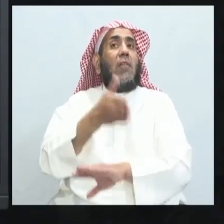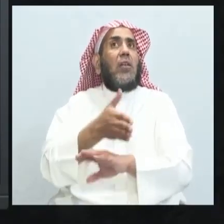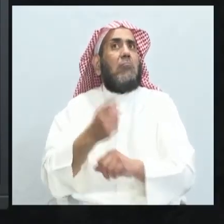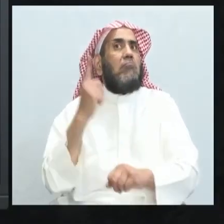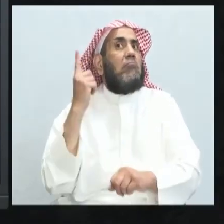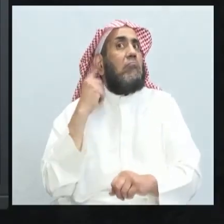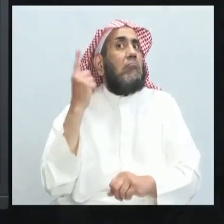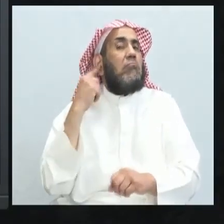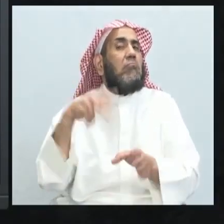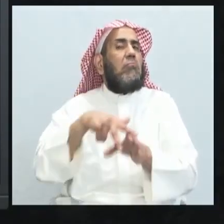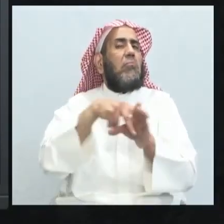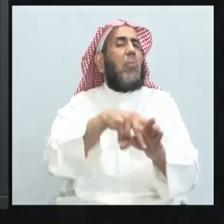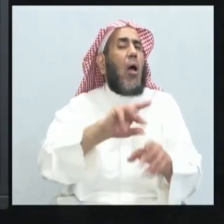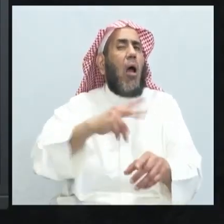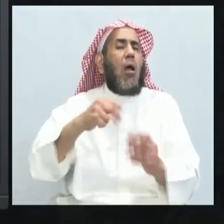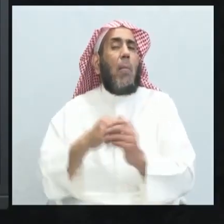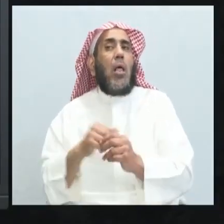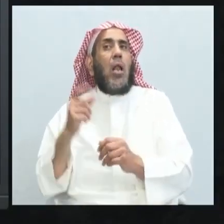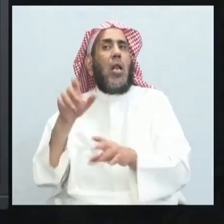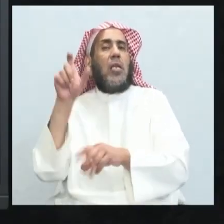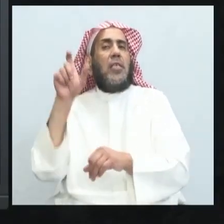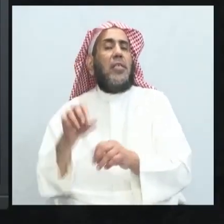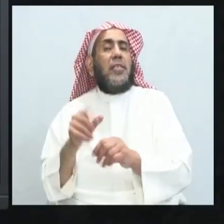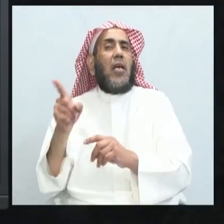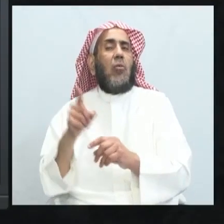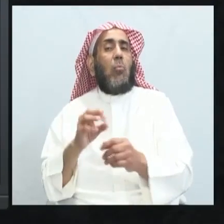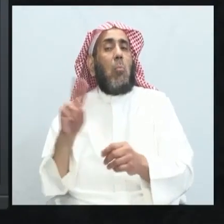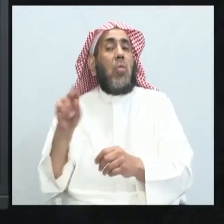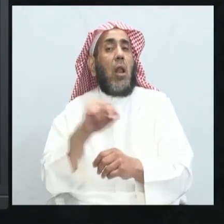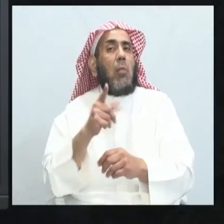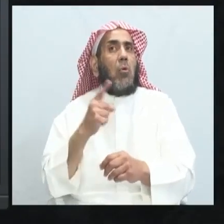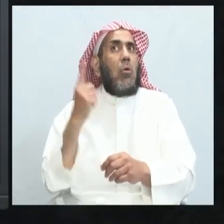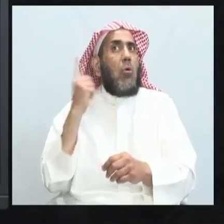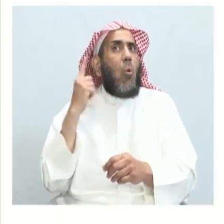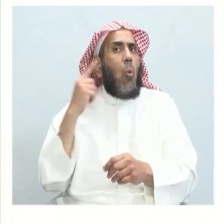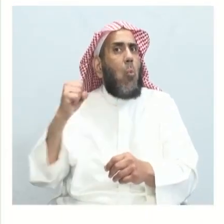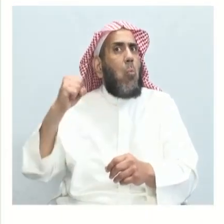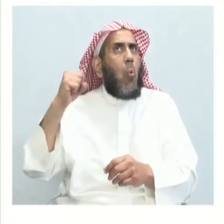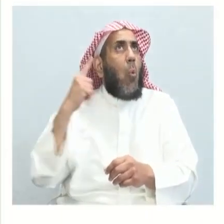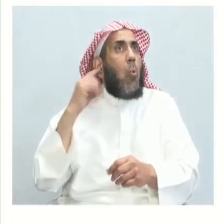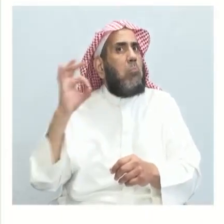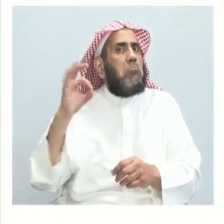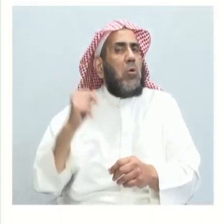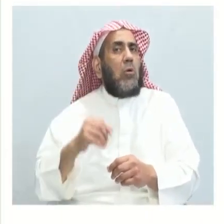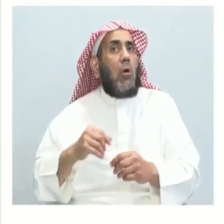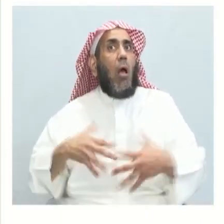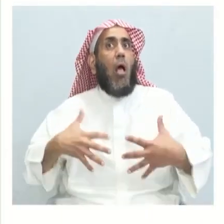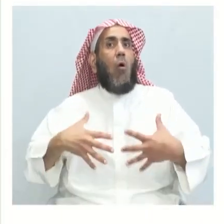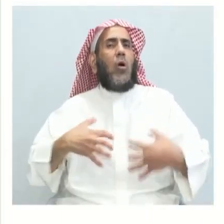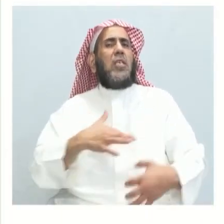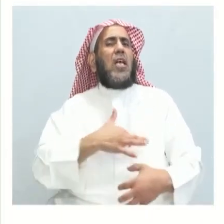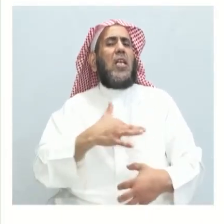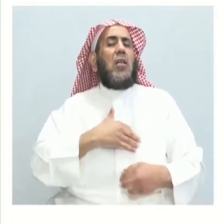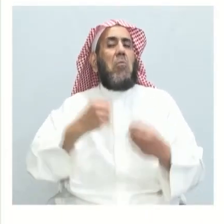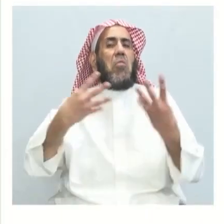تسمع اكثر من من الانسان لذلك يقول يعني يضرب هذا المثل لمن سمعه شديد ايضا اذا فزع الفؤاد